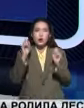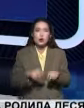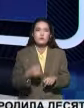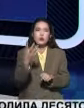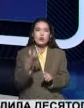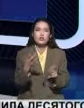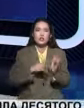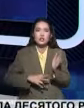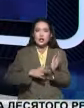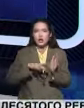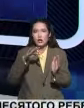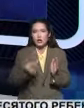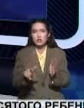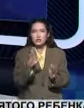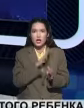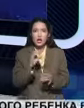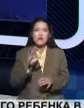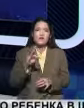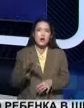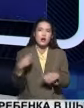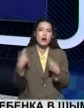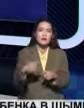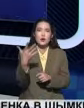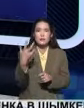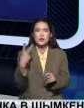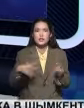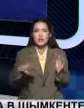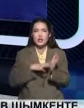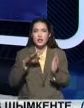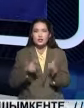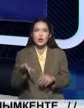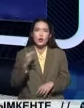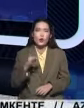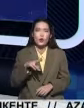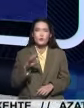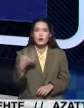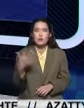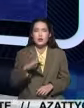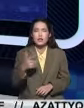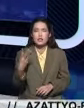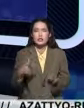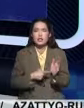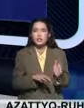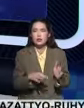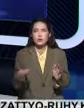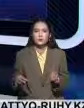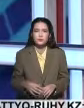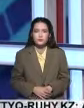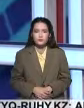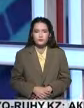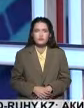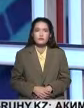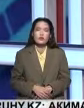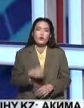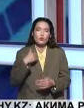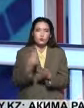за 498 тенге. Евро продают по 529 тенге, рубль по 5 тенге 37 тиинов.